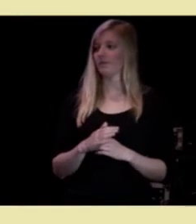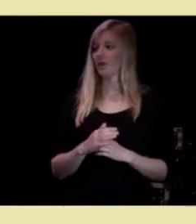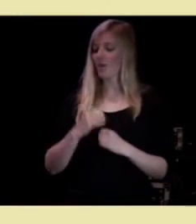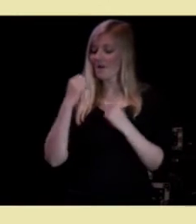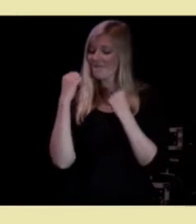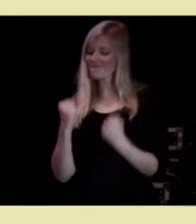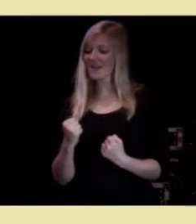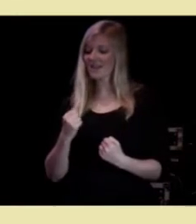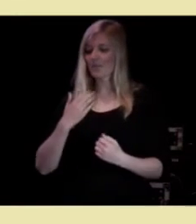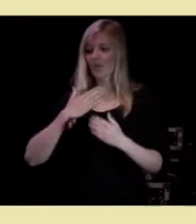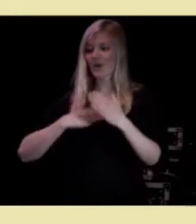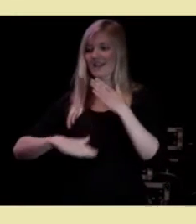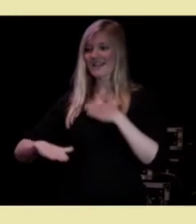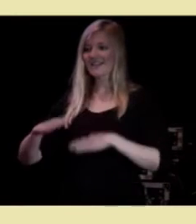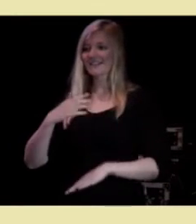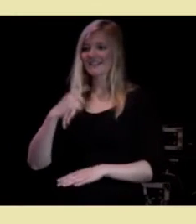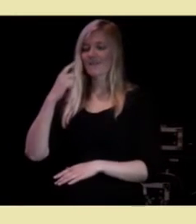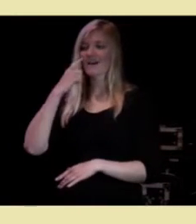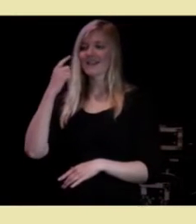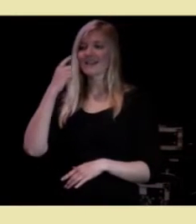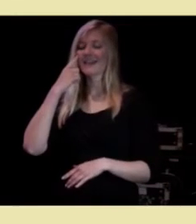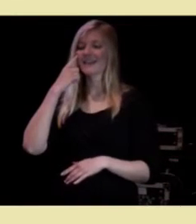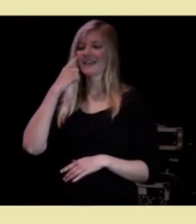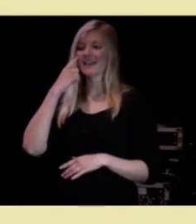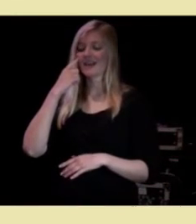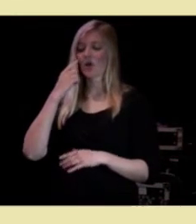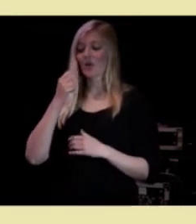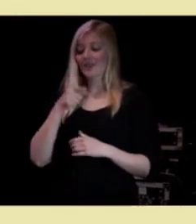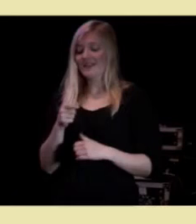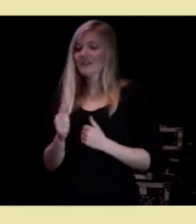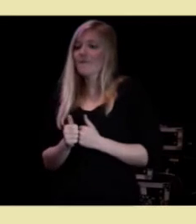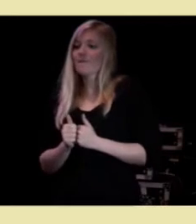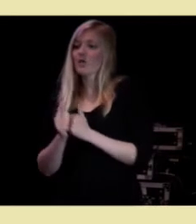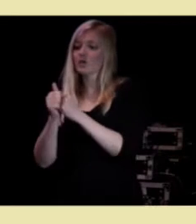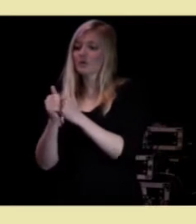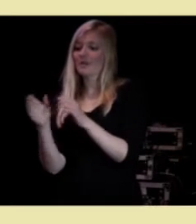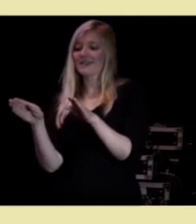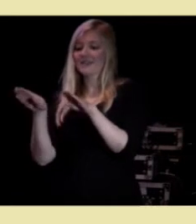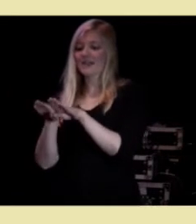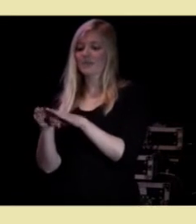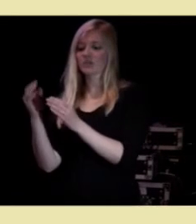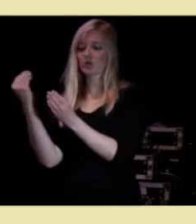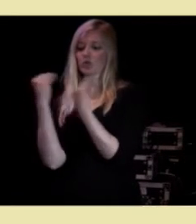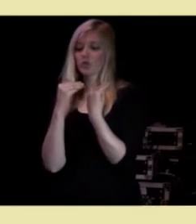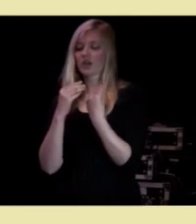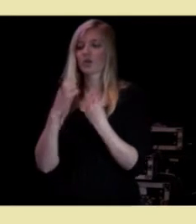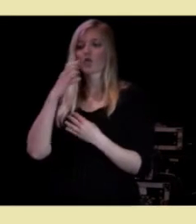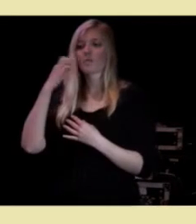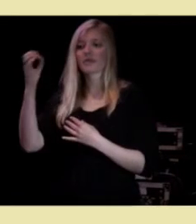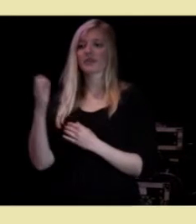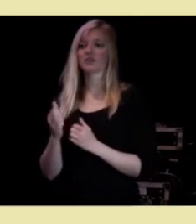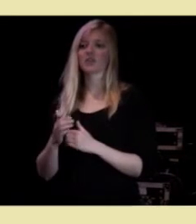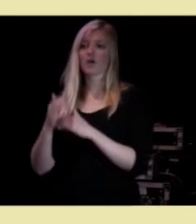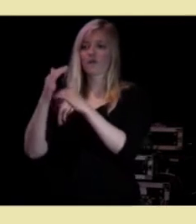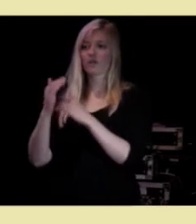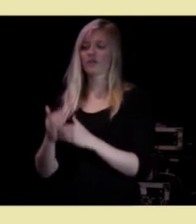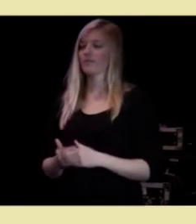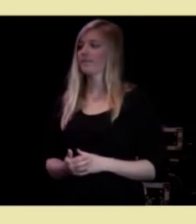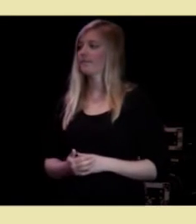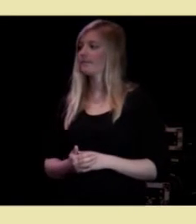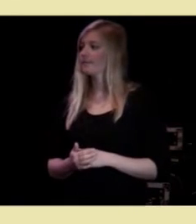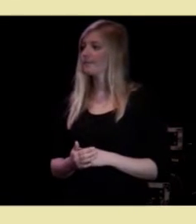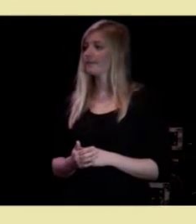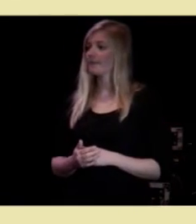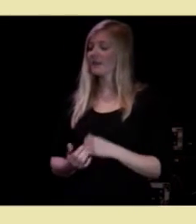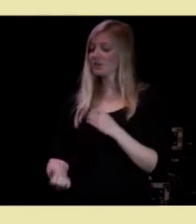på kliniske ferdigheter som skal følges opp av tilpasset utdannings- og kompetanseløft.